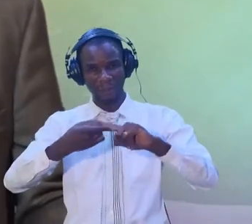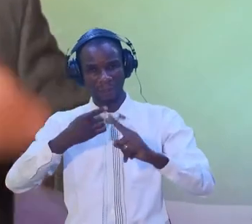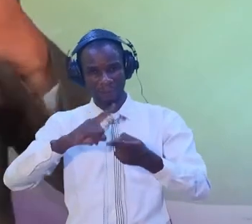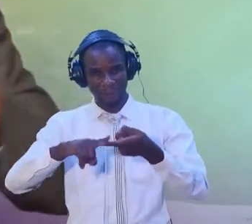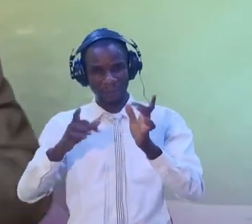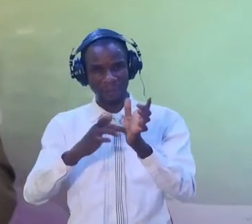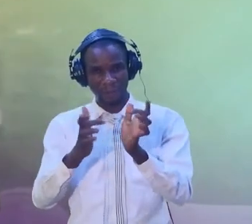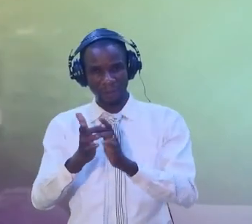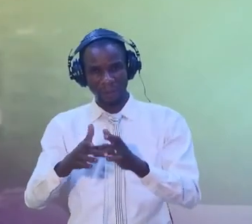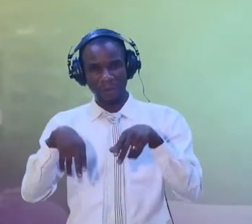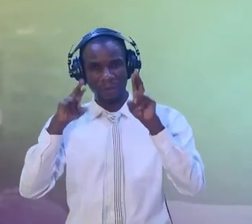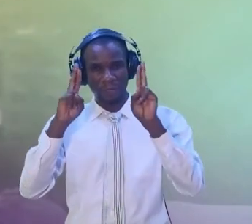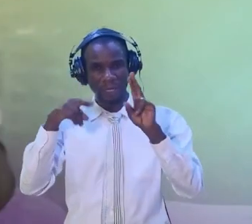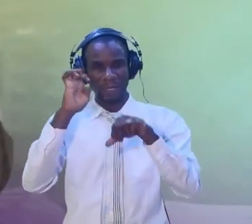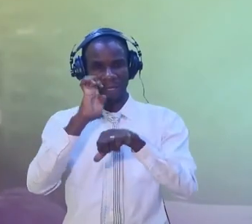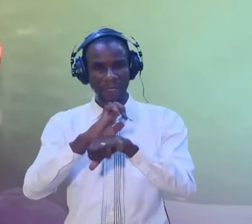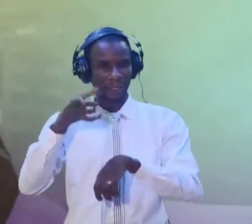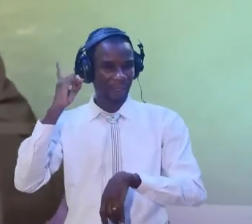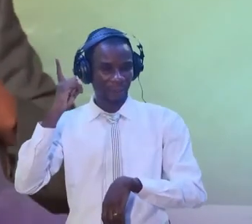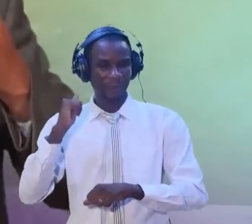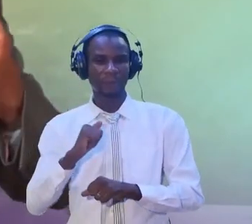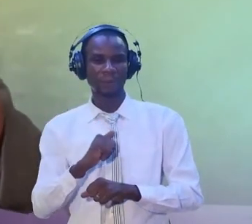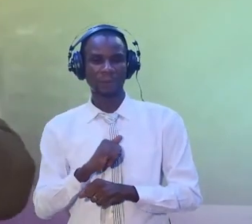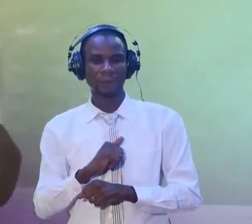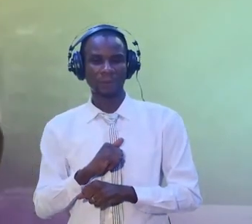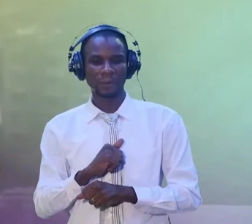wale wa awali kanisa ile ya awali